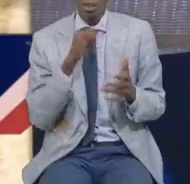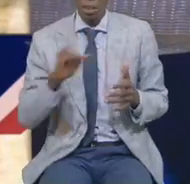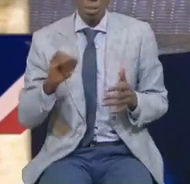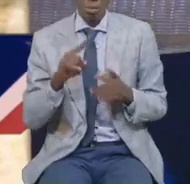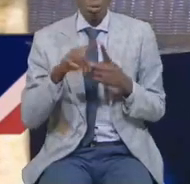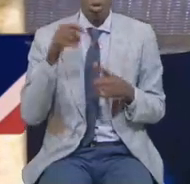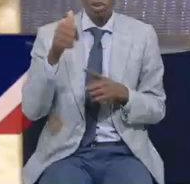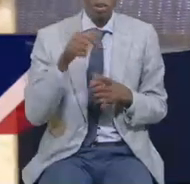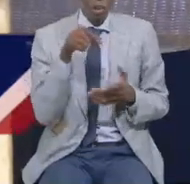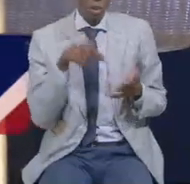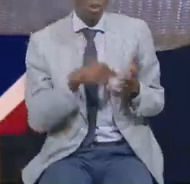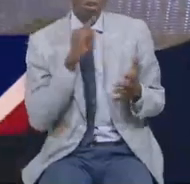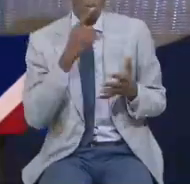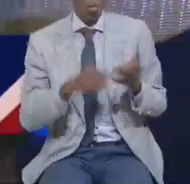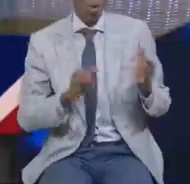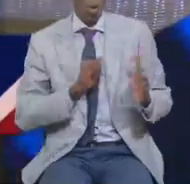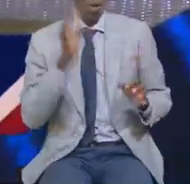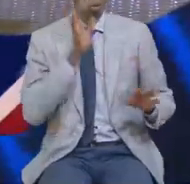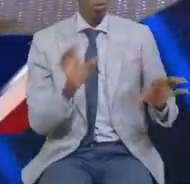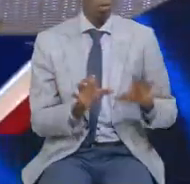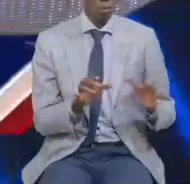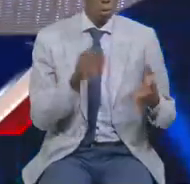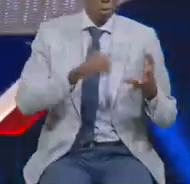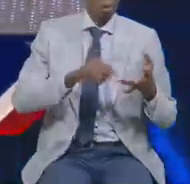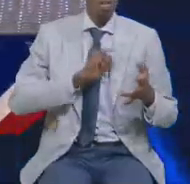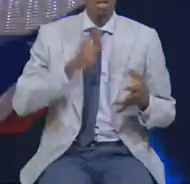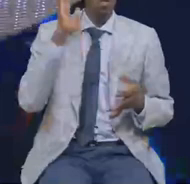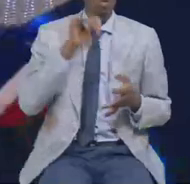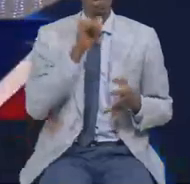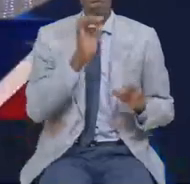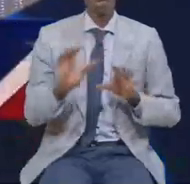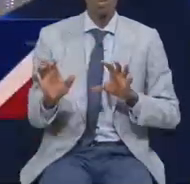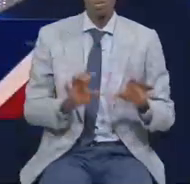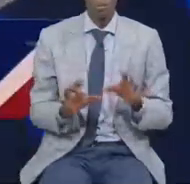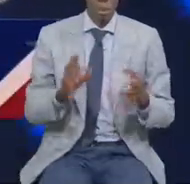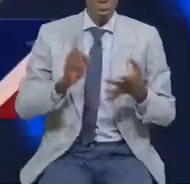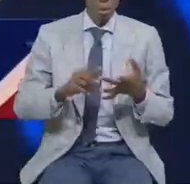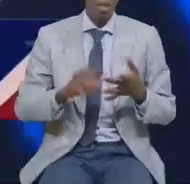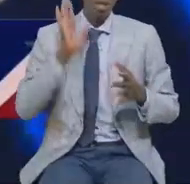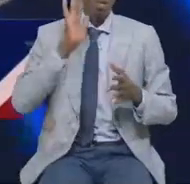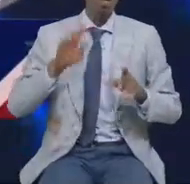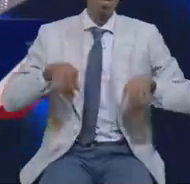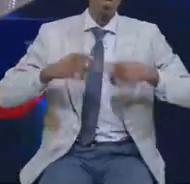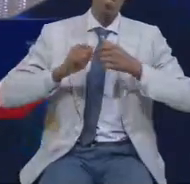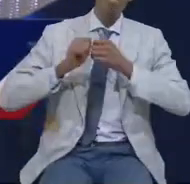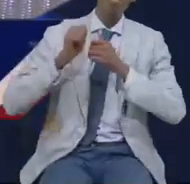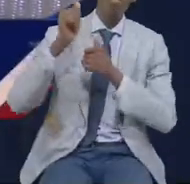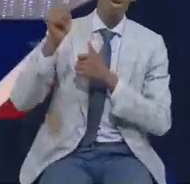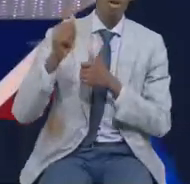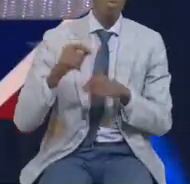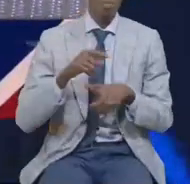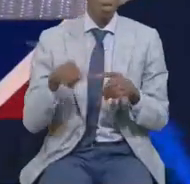faire. Voici comment je vais, jusqu'où j'irai. Voici jusqu'où je n'irai pas.